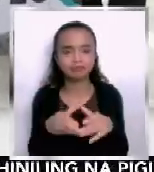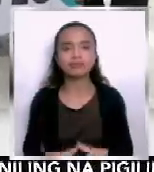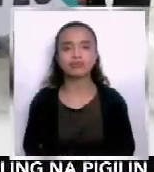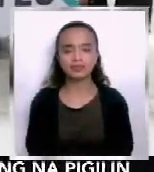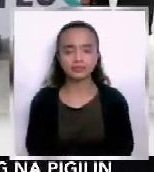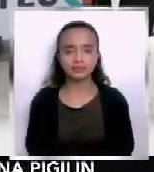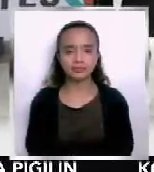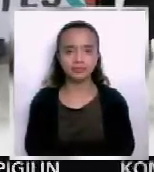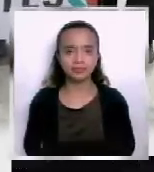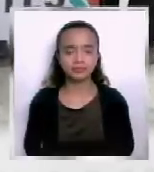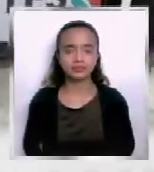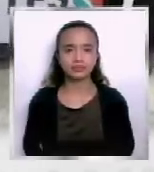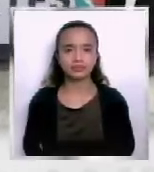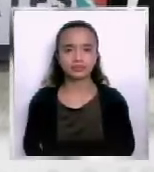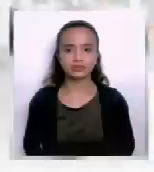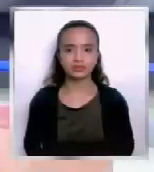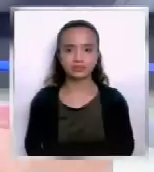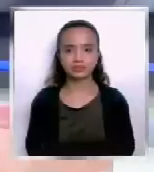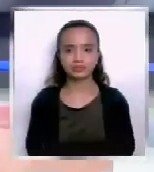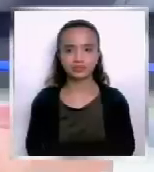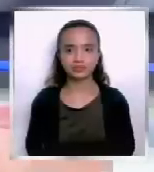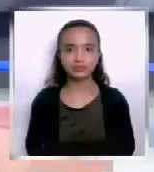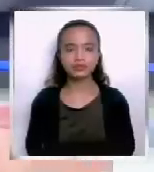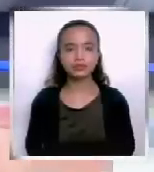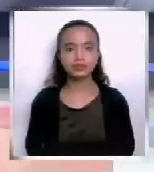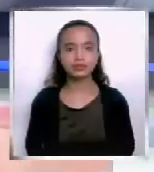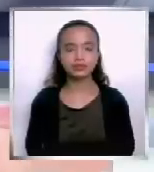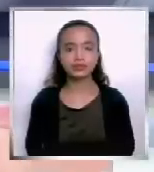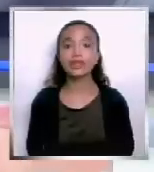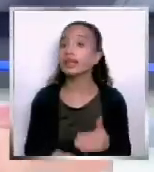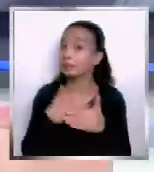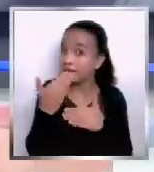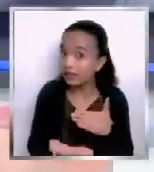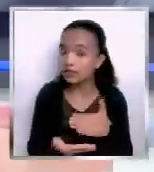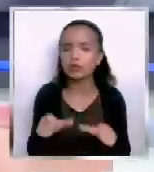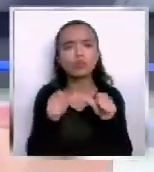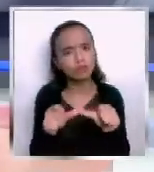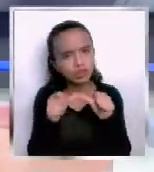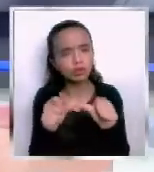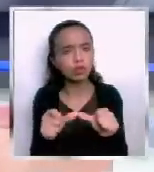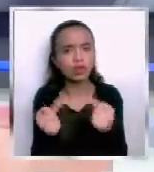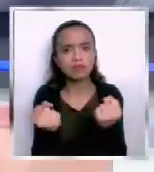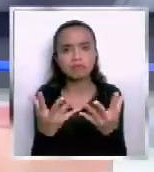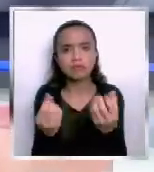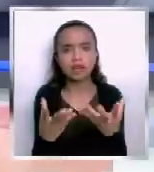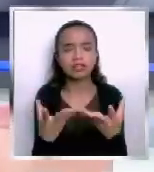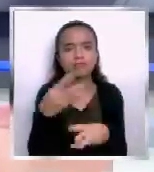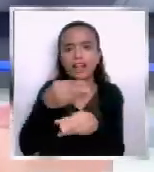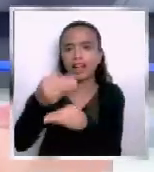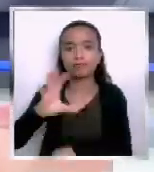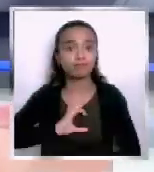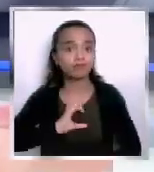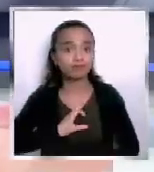Soriano, Nakatutok 24 Oras. At mga kapuso, patuloy po ang pagdami ng mga medalya ng Pilipinas sa